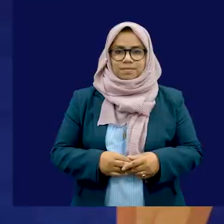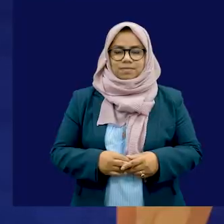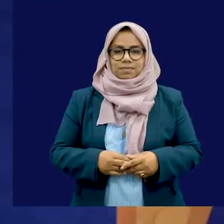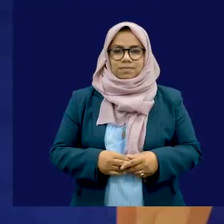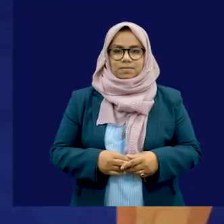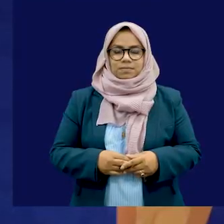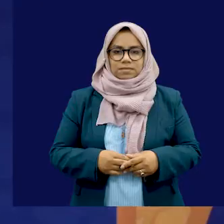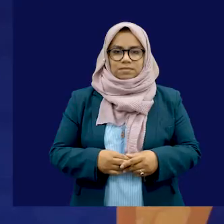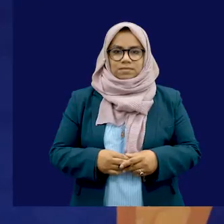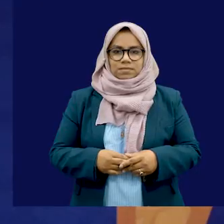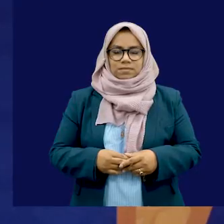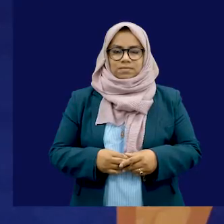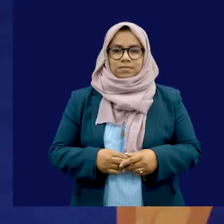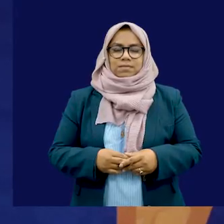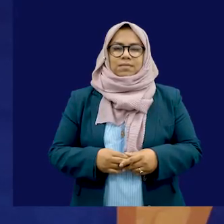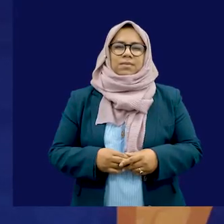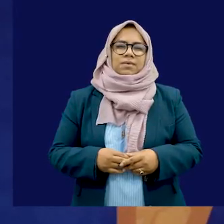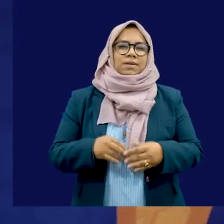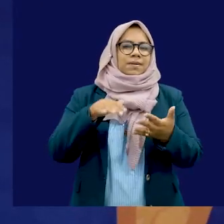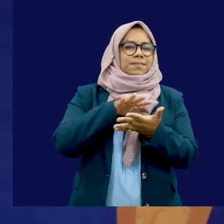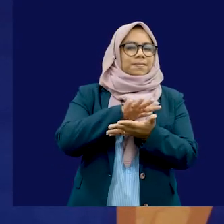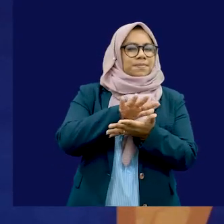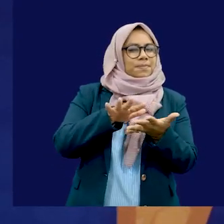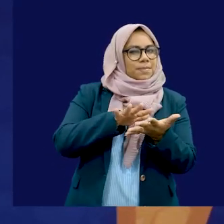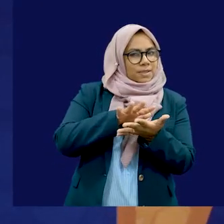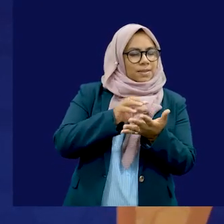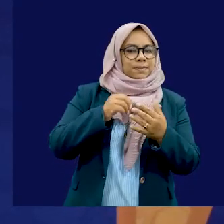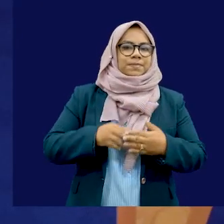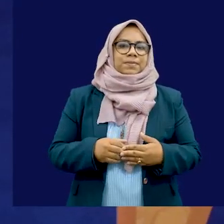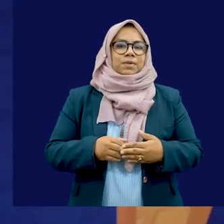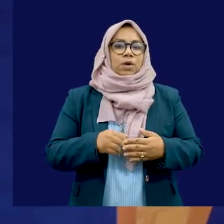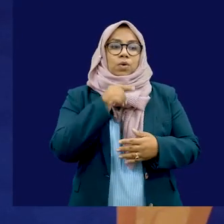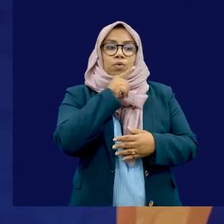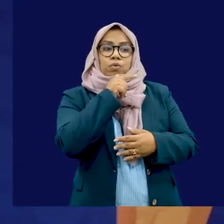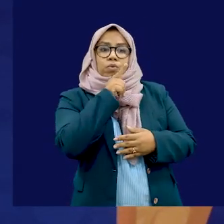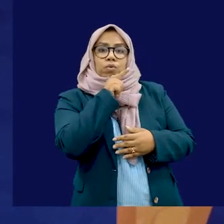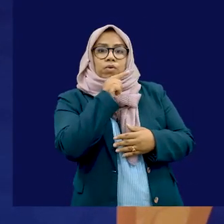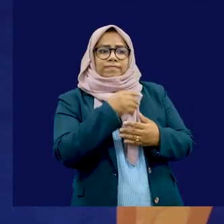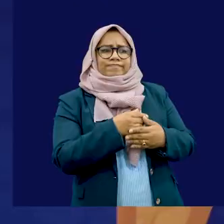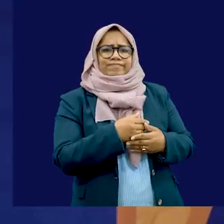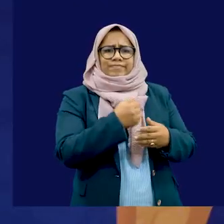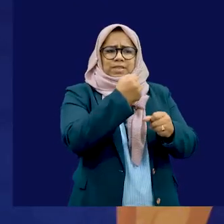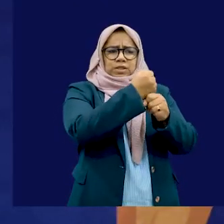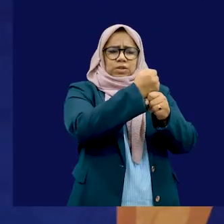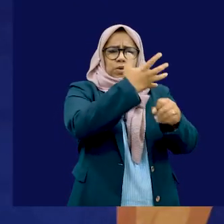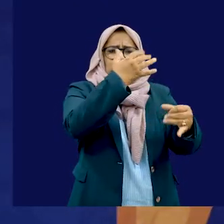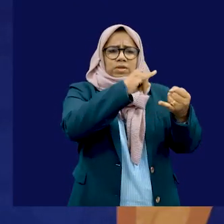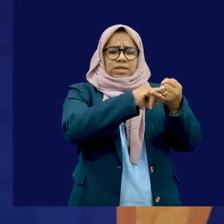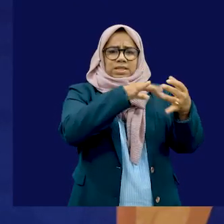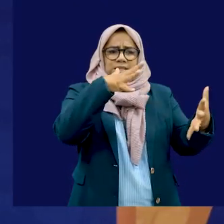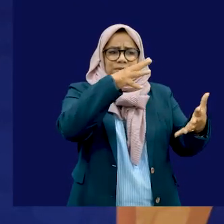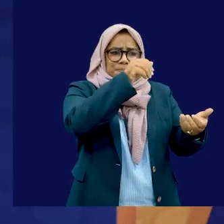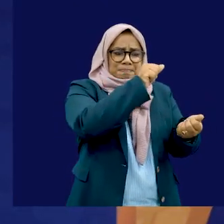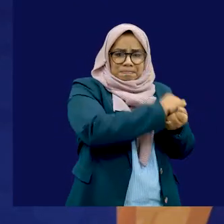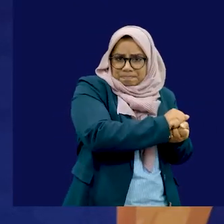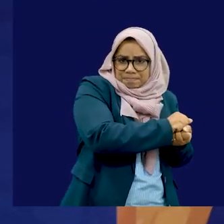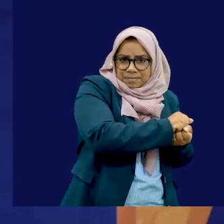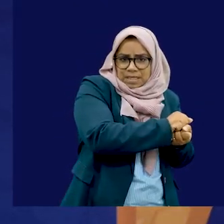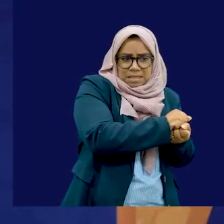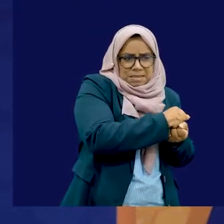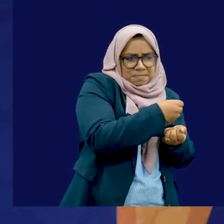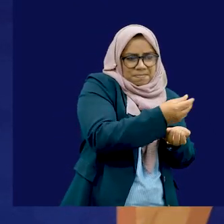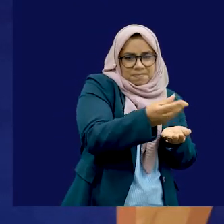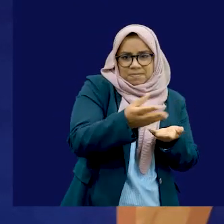اللَّهِ فَبَشِّرْهُمْ بِعَذَابٍ أَلِيمٍ. And those who hoard gold and silver and spend it